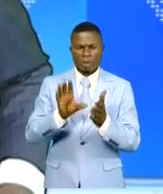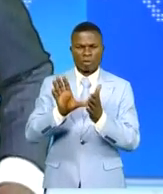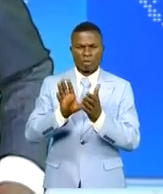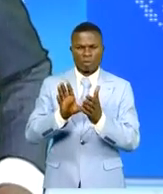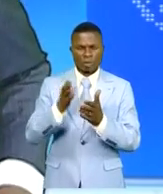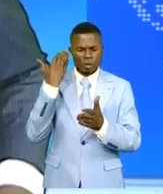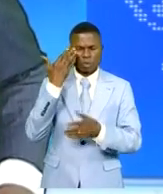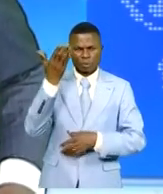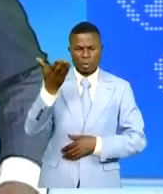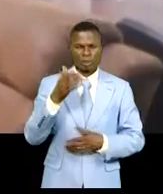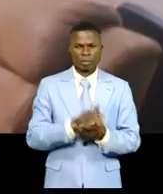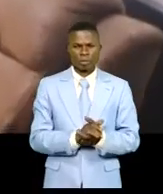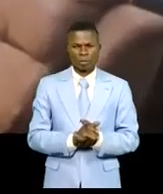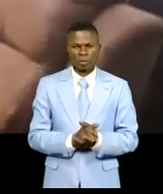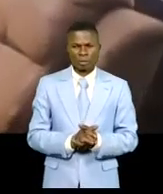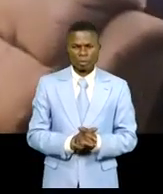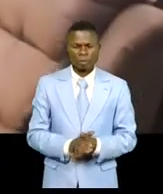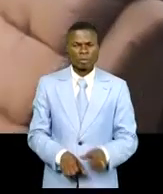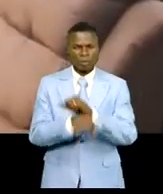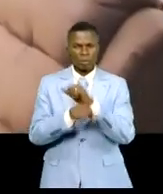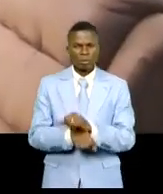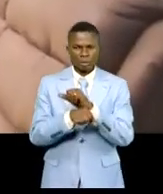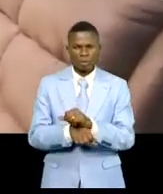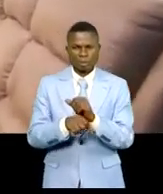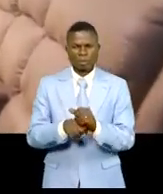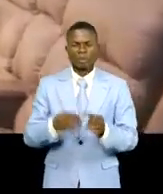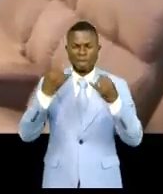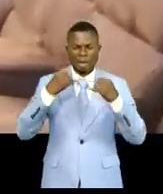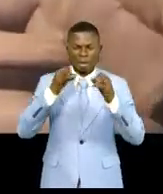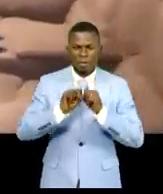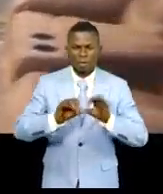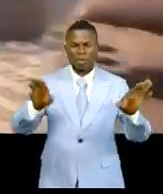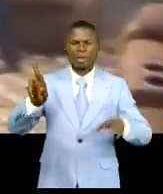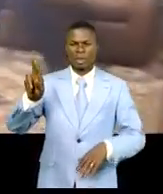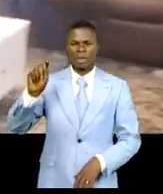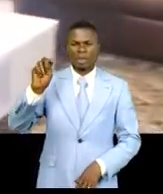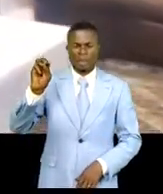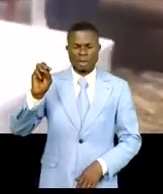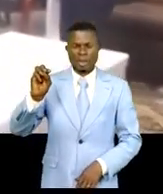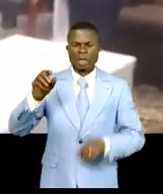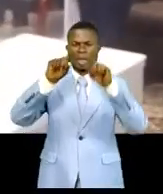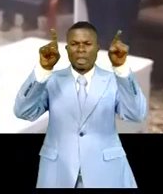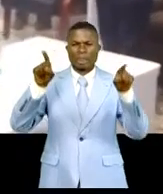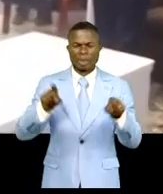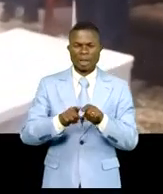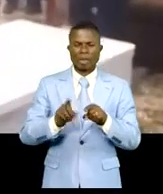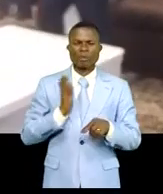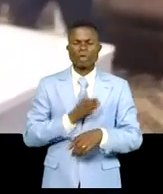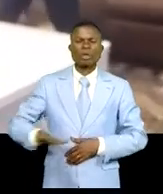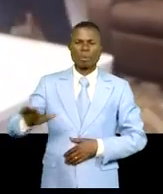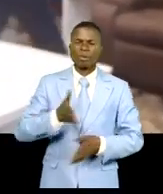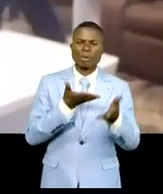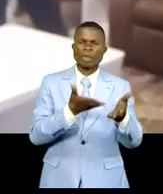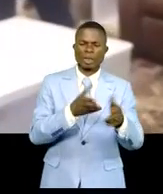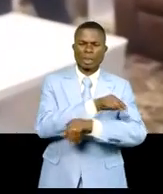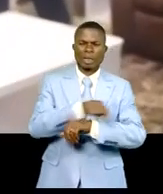pour le compte-rendu. Sa mission traditionnelle, celle d'informer, former et divertir, la RTNC, chaîne officielle de l'État congolais, accompagne les